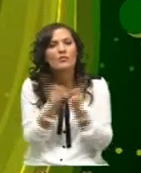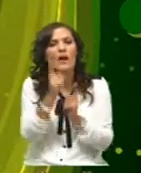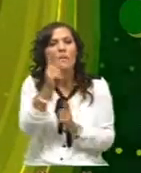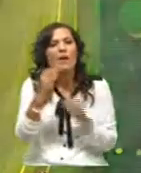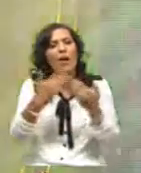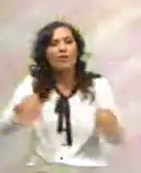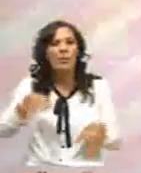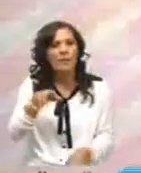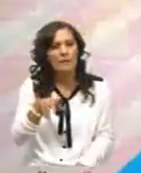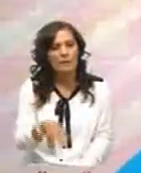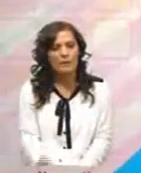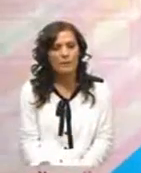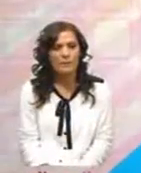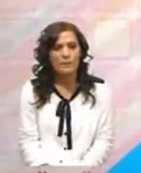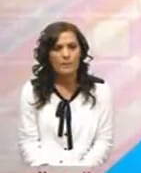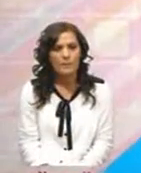önlem